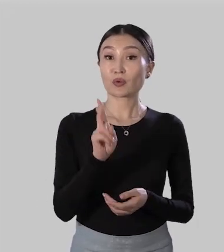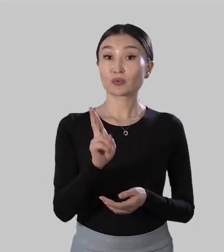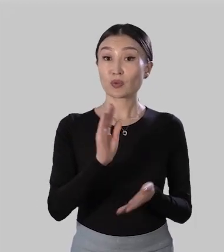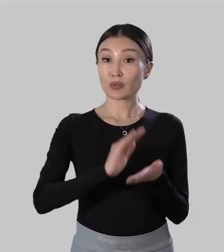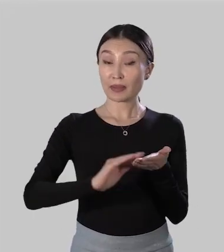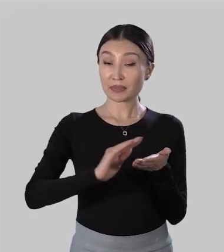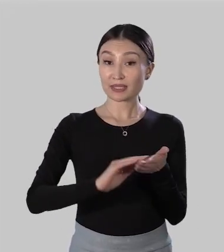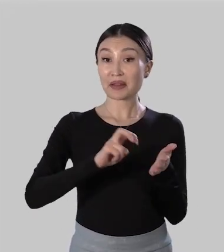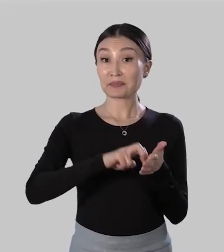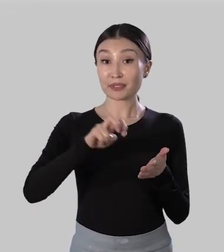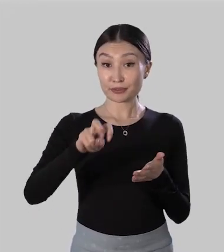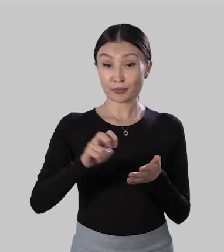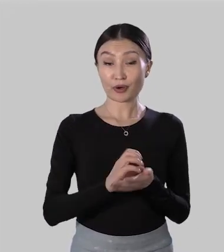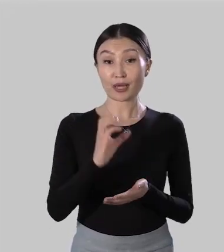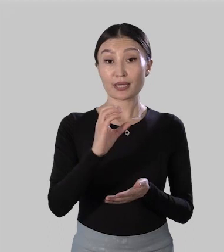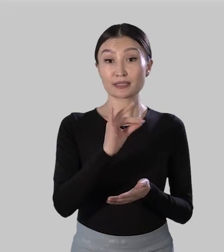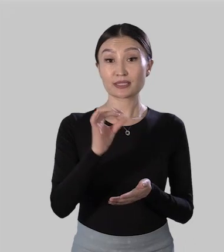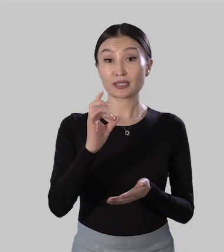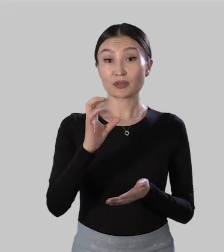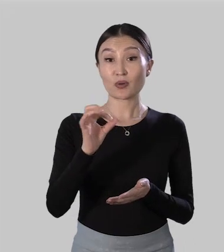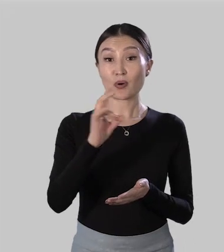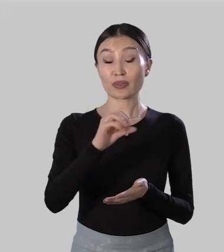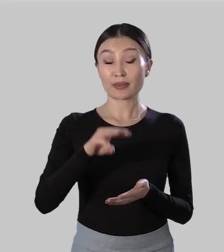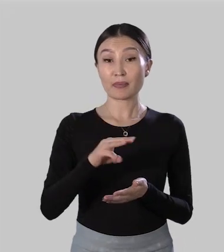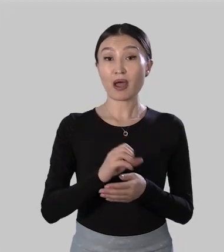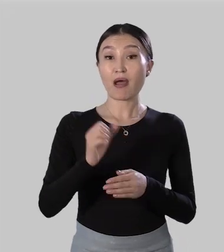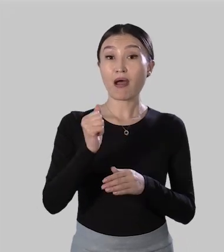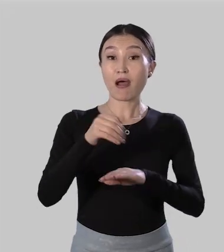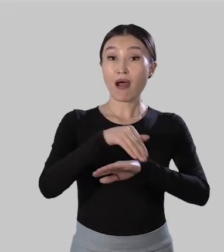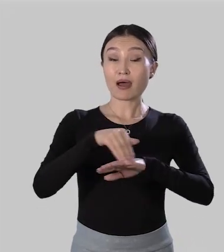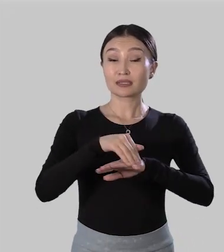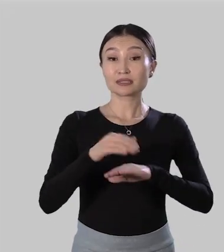Тот, кто написал письмо, синоним к слову адресант.